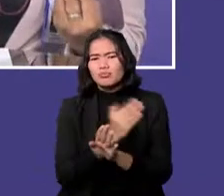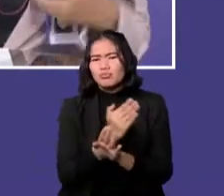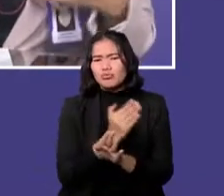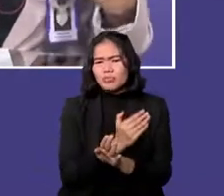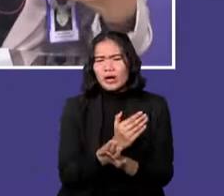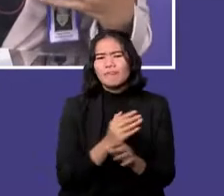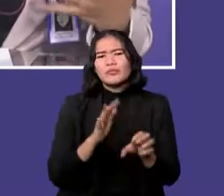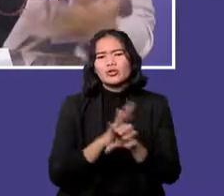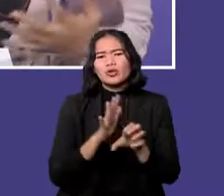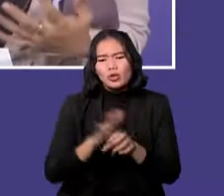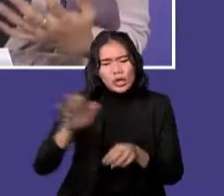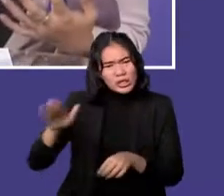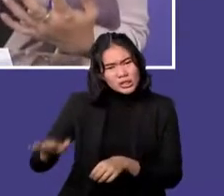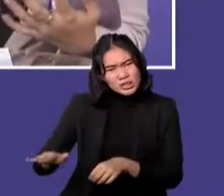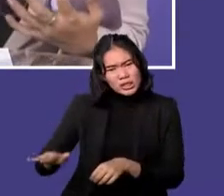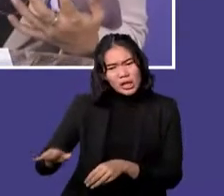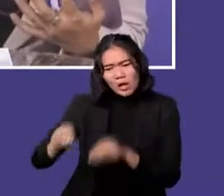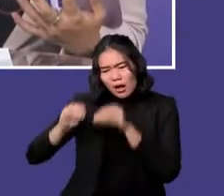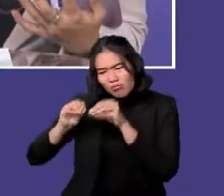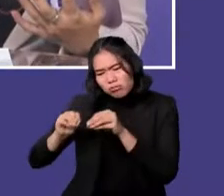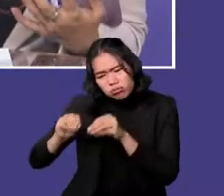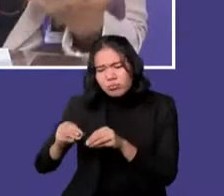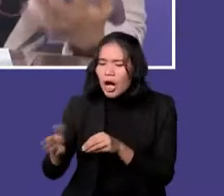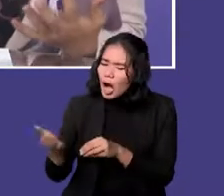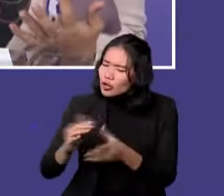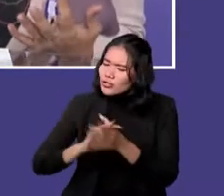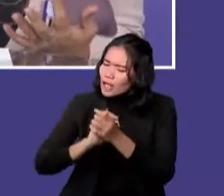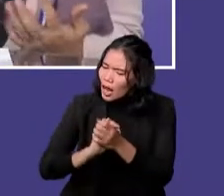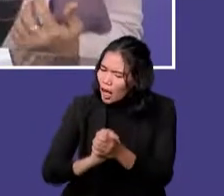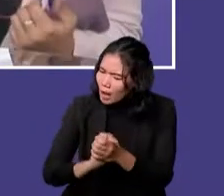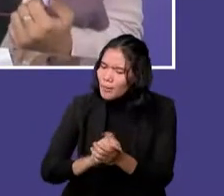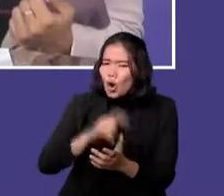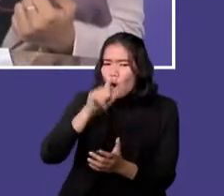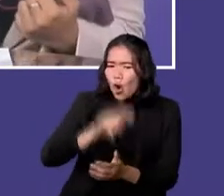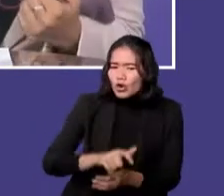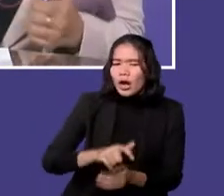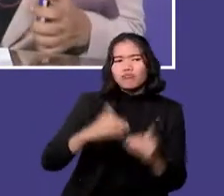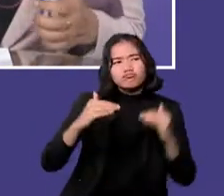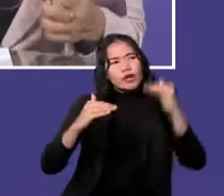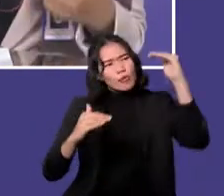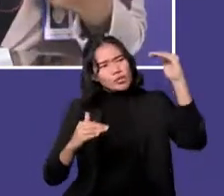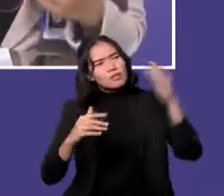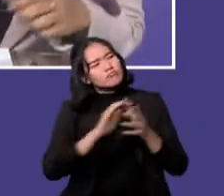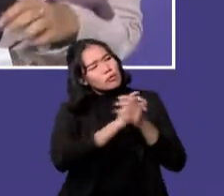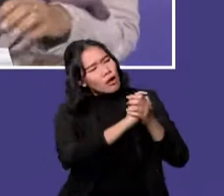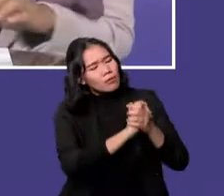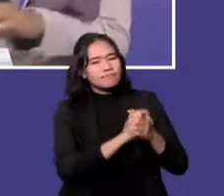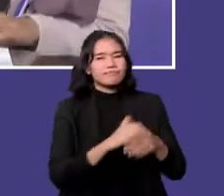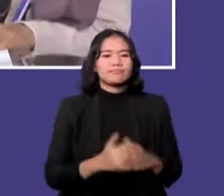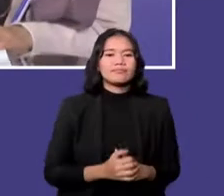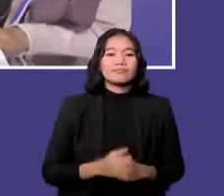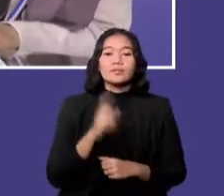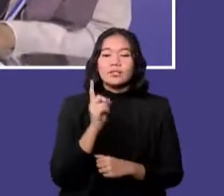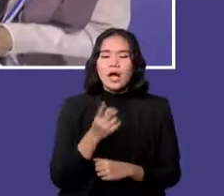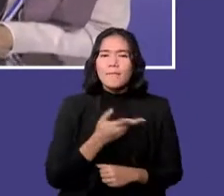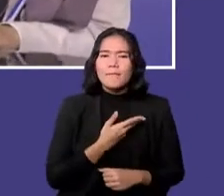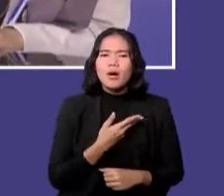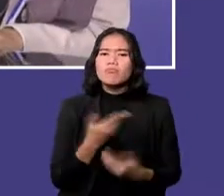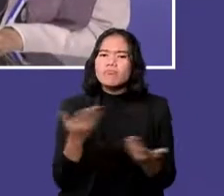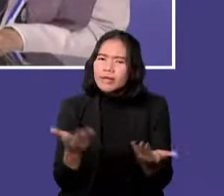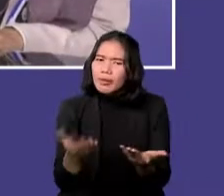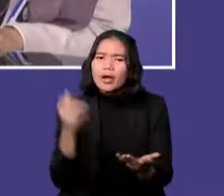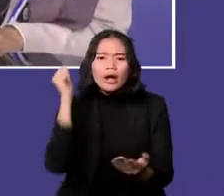untuk melakukan beberapa hal tersebut. Misalnya sejak kecil kita diajarkan untuk bersalam gitu kepada orang yang lebih tua misalnya. Nah, saya mau dengar